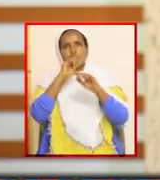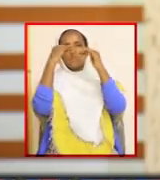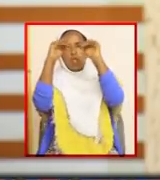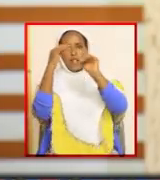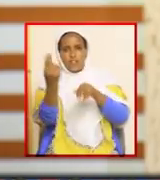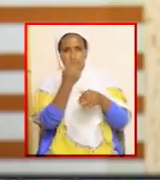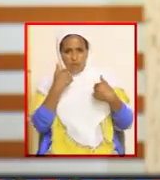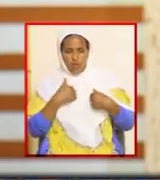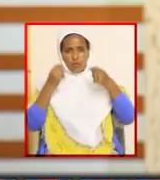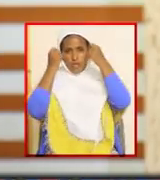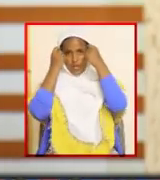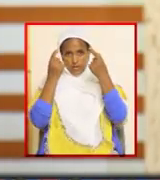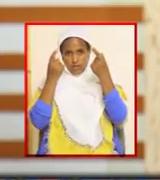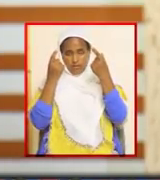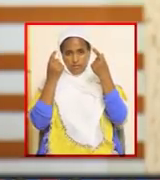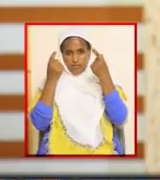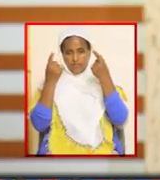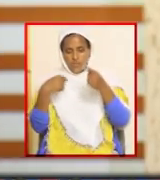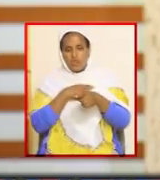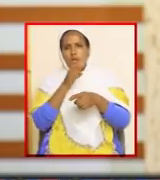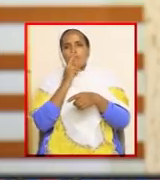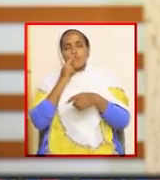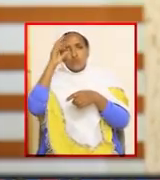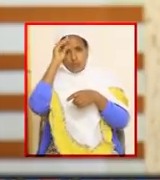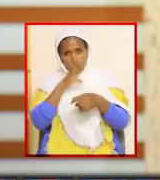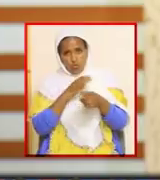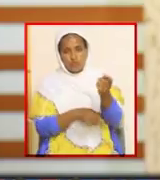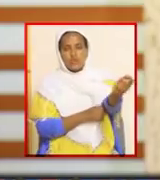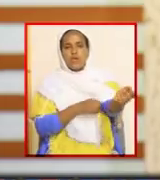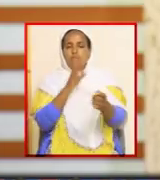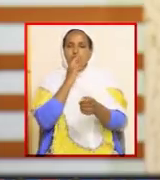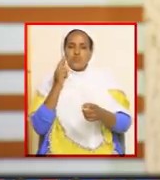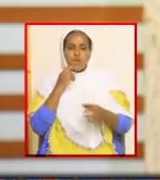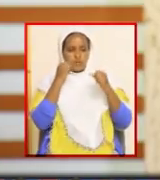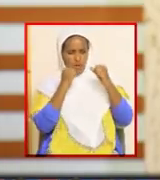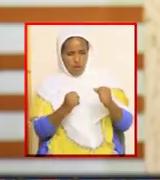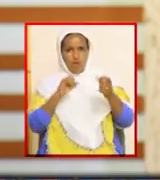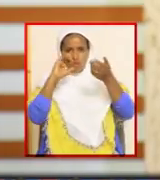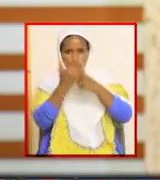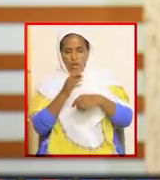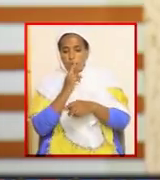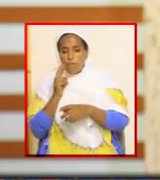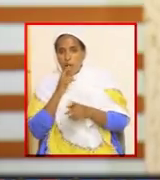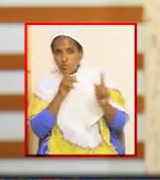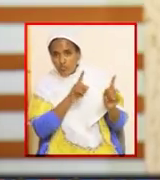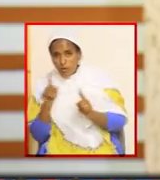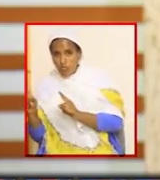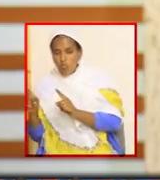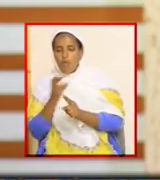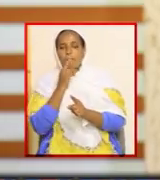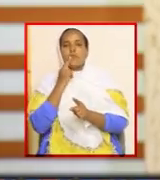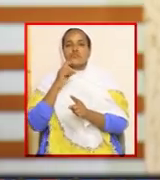ያህል ጥቅም እንዳለው ተረርተን የምንጾም ሰዎች በጾማችን እንድንበረታ የማንጾም ሰዎች